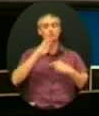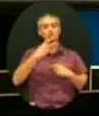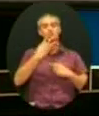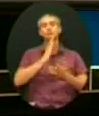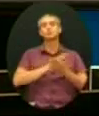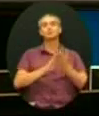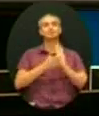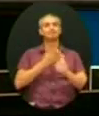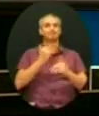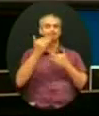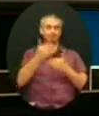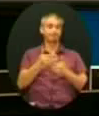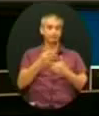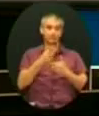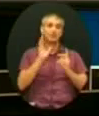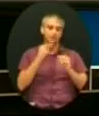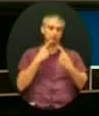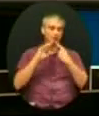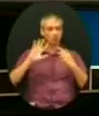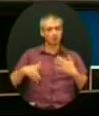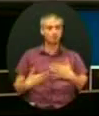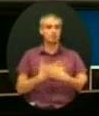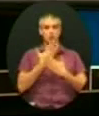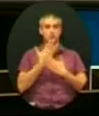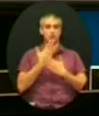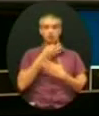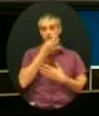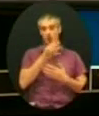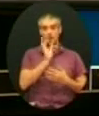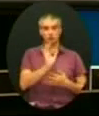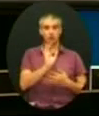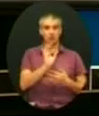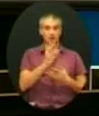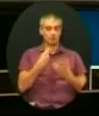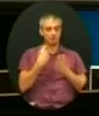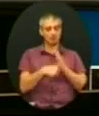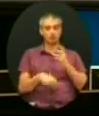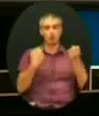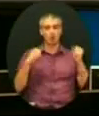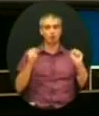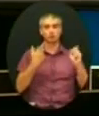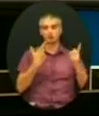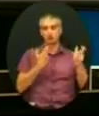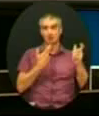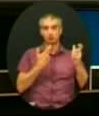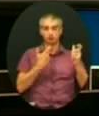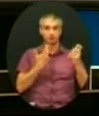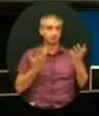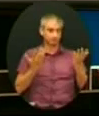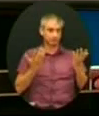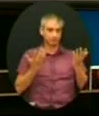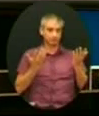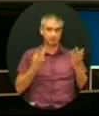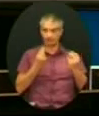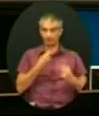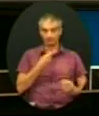מה שכן, בוודאי שיהיה דיון מחודש בשאלת רכישה חופשית והחזקה חופשית של נשקים,